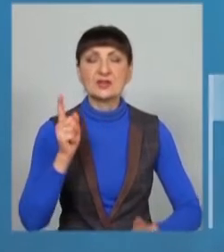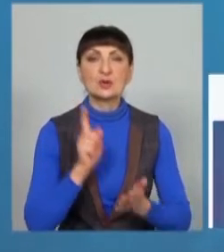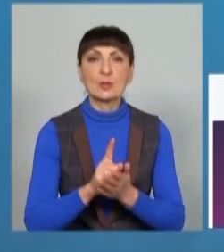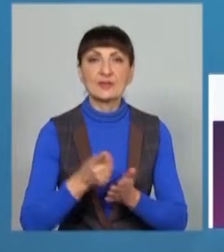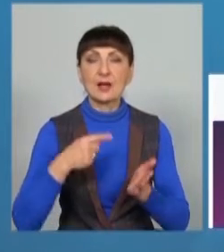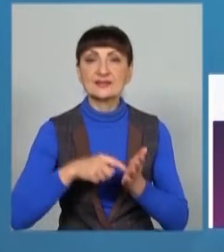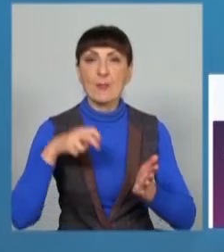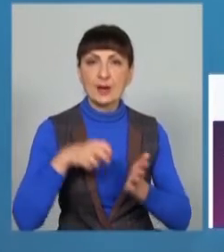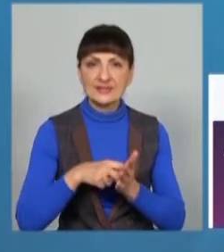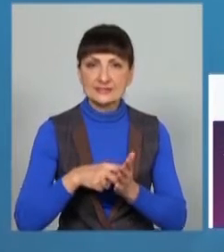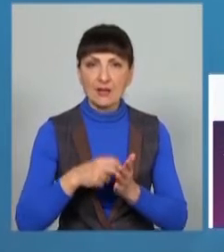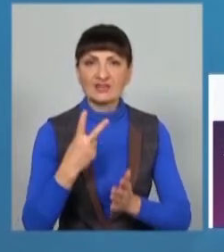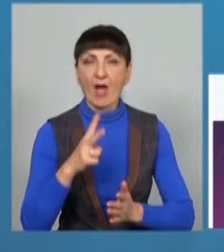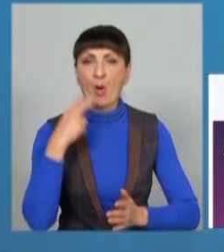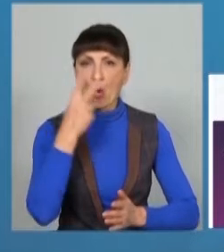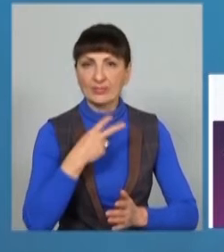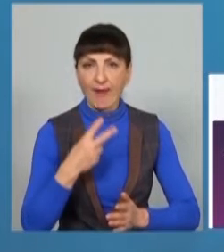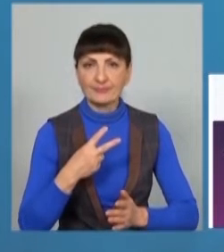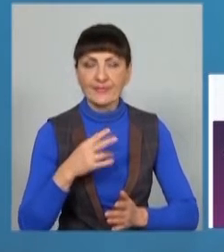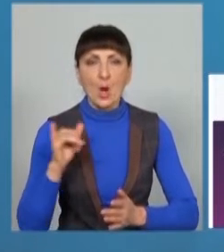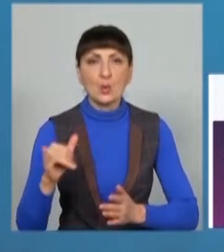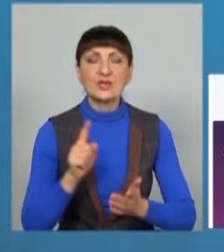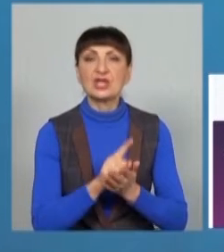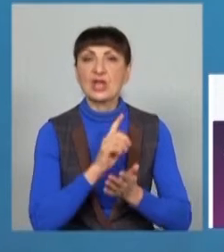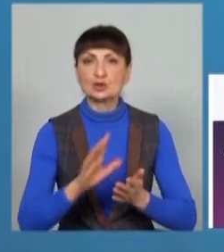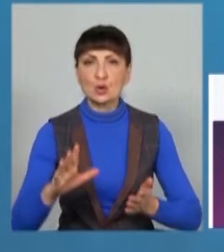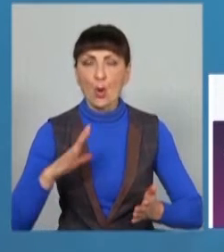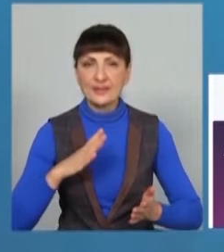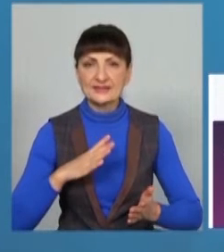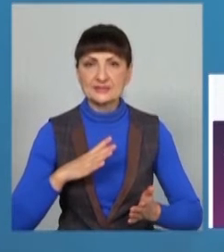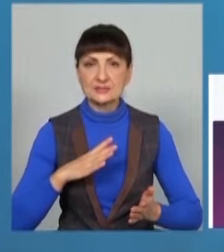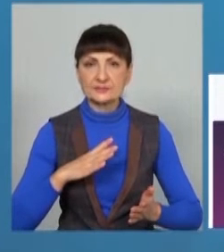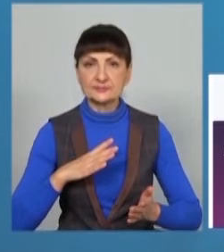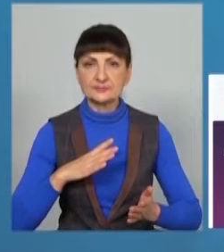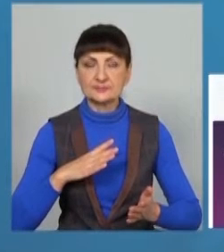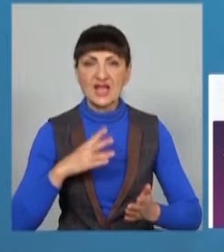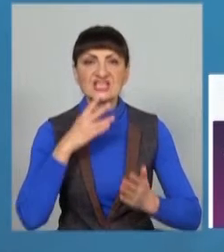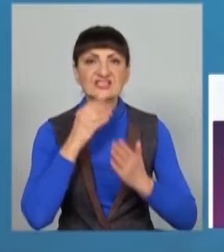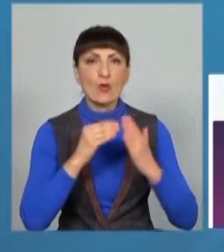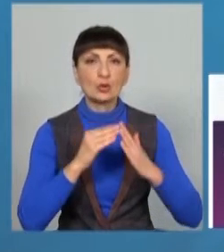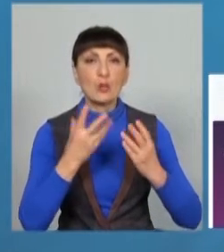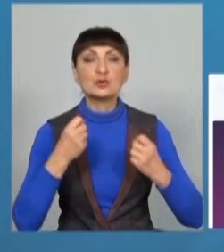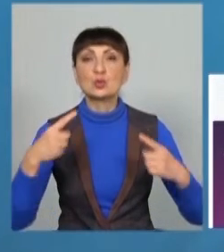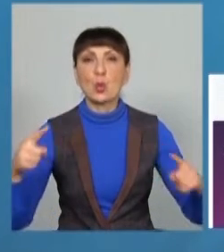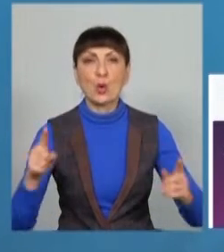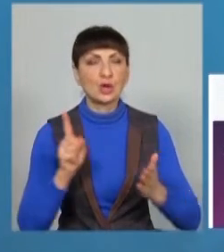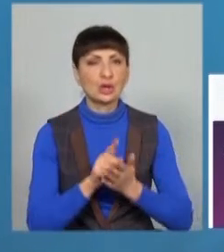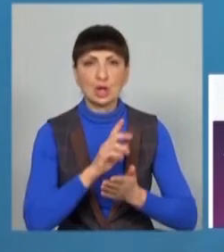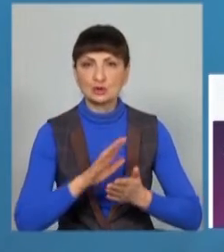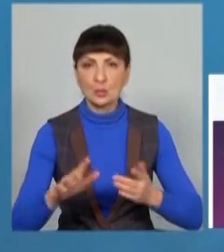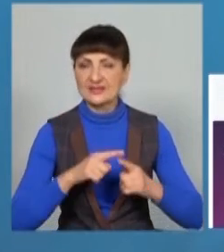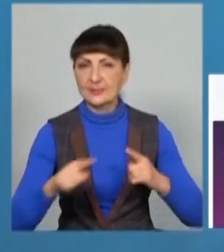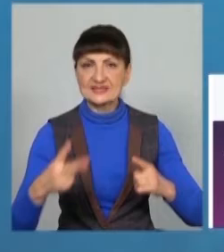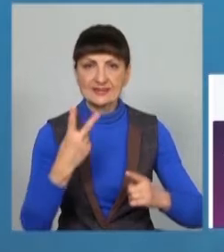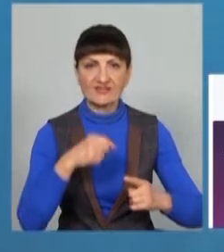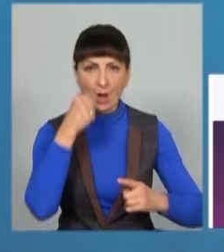прописка не менее двух лет у них не должно быть свой своего жилья после за последние два